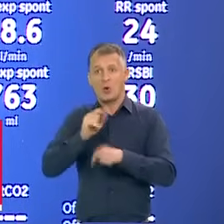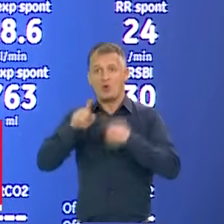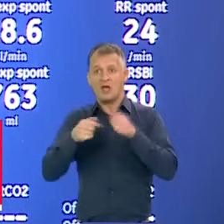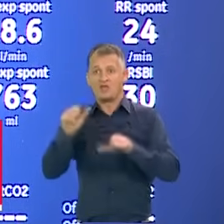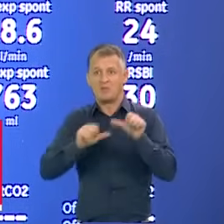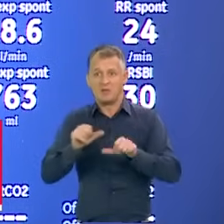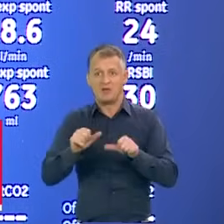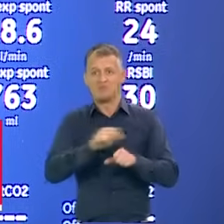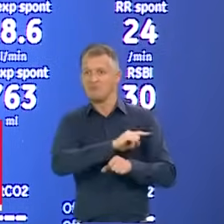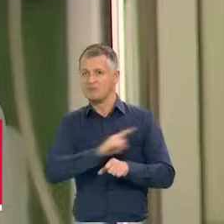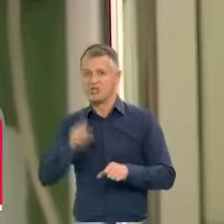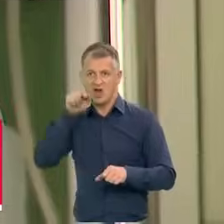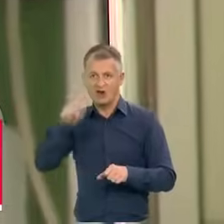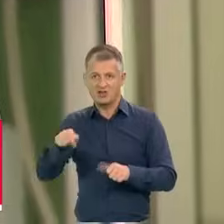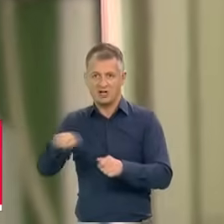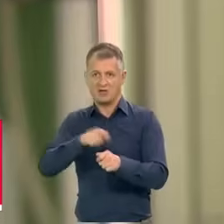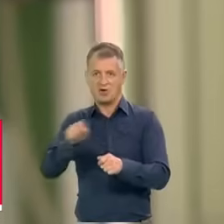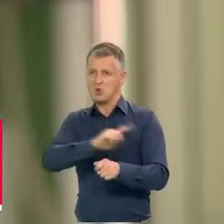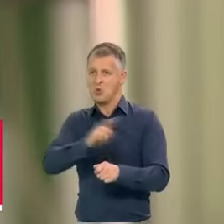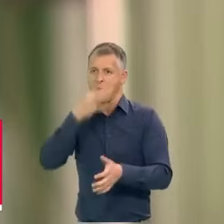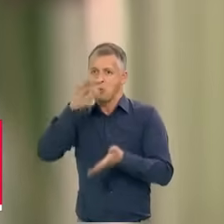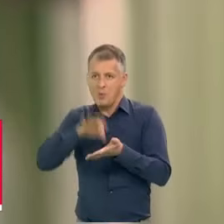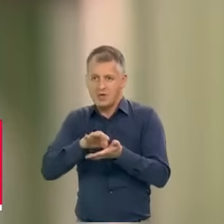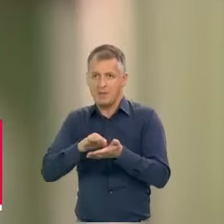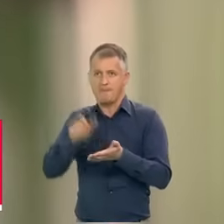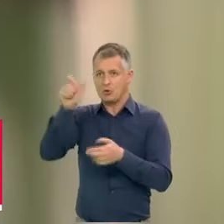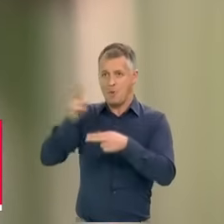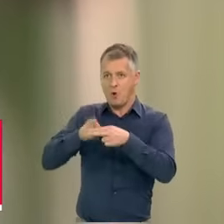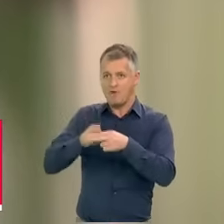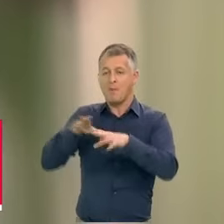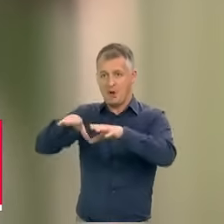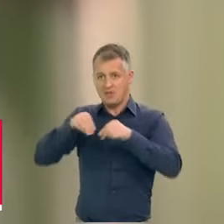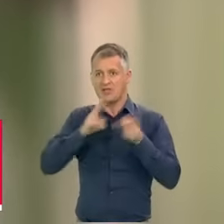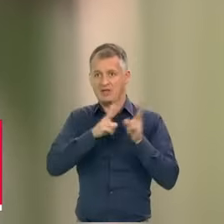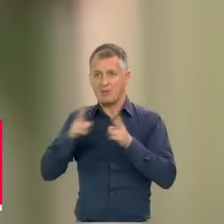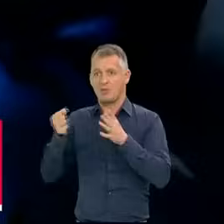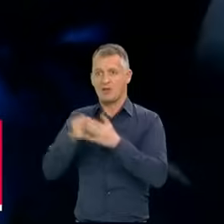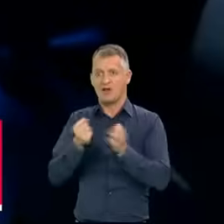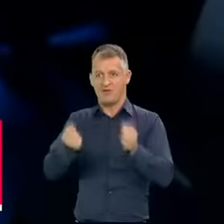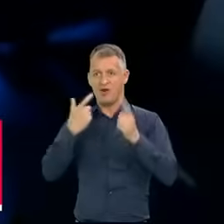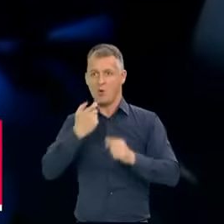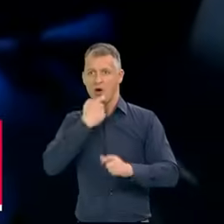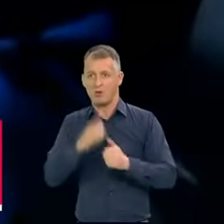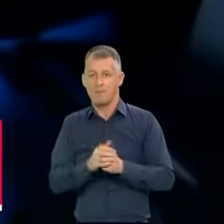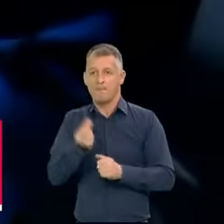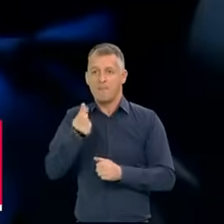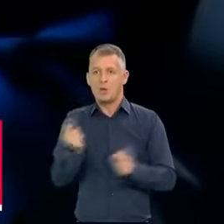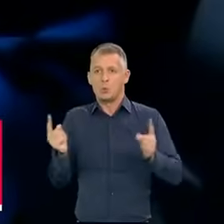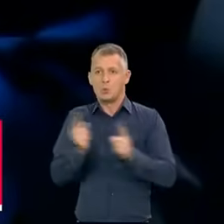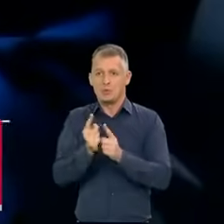rectificare nu le Promite bolnavilor că și vor primi tratamentele până la finalul anului Banii sunt puțini sunt